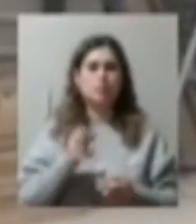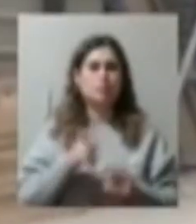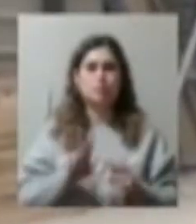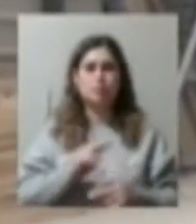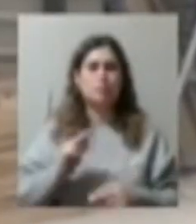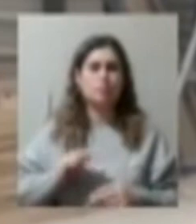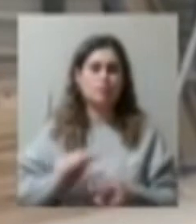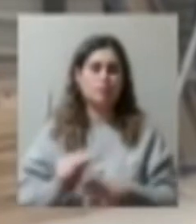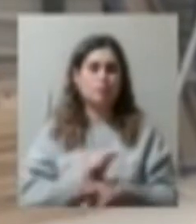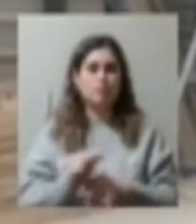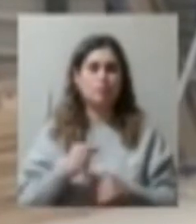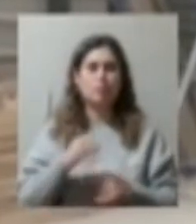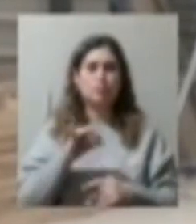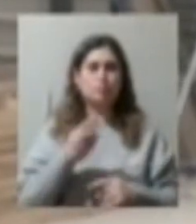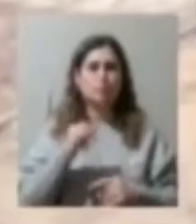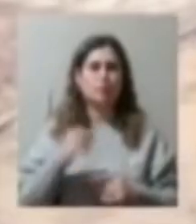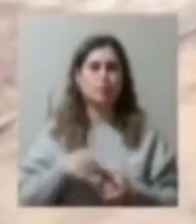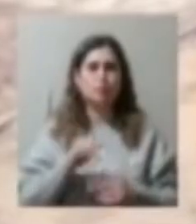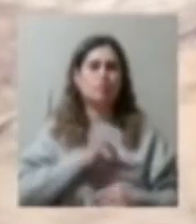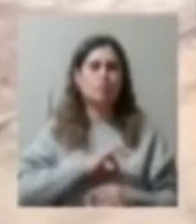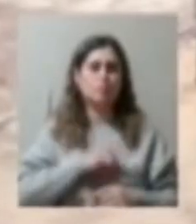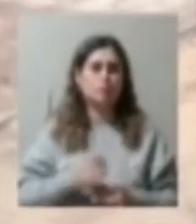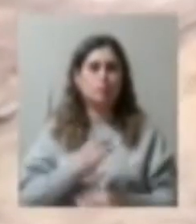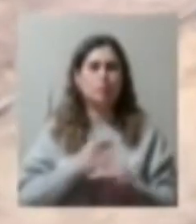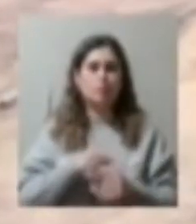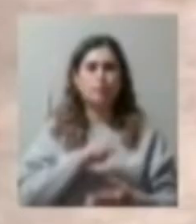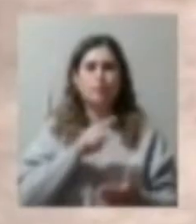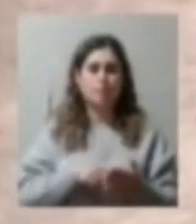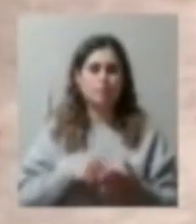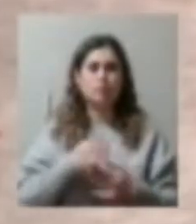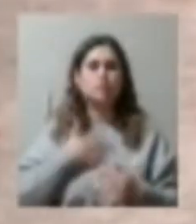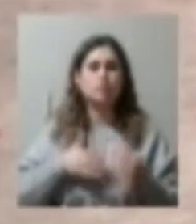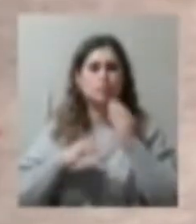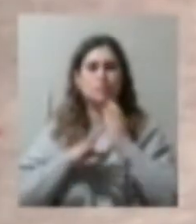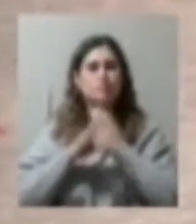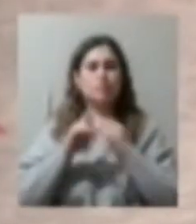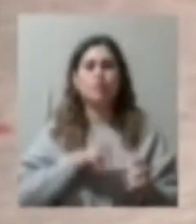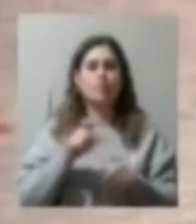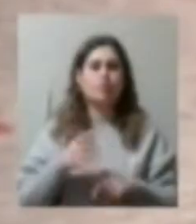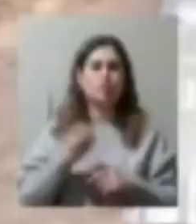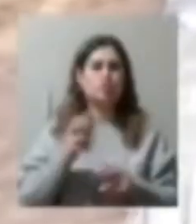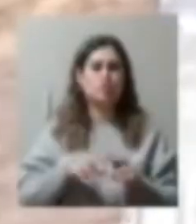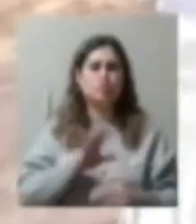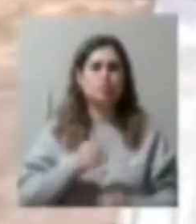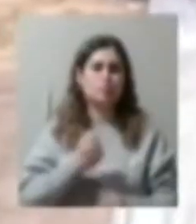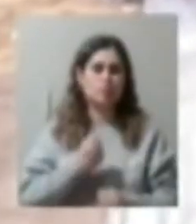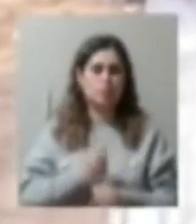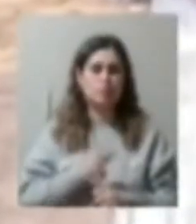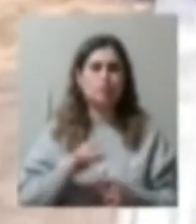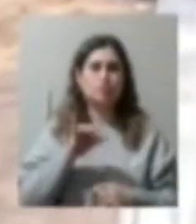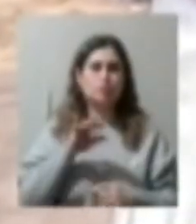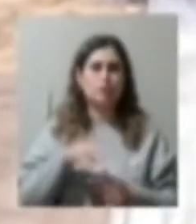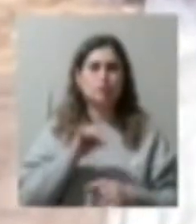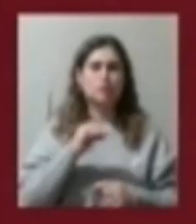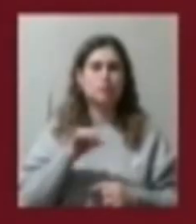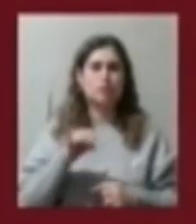ремонтні роботи. У соцмережах користувачі обговорюють питання, навіщо було пережиджати, коли ще не все доробили. Журналістка Ірина